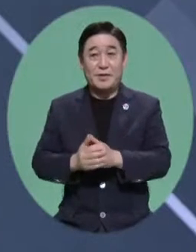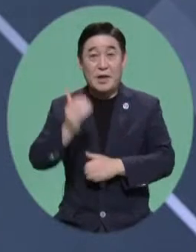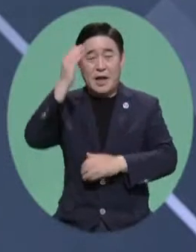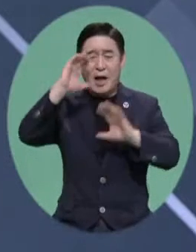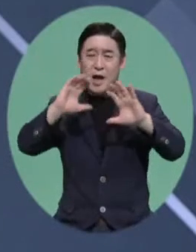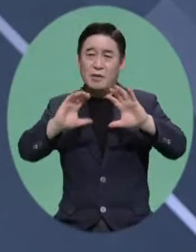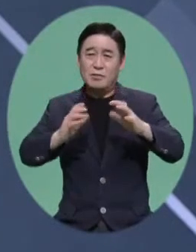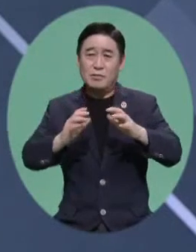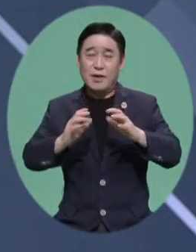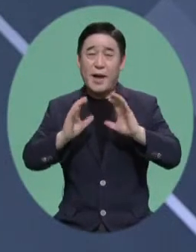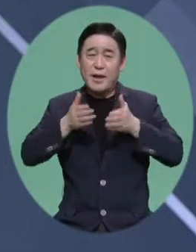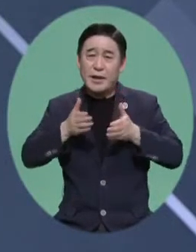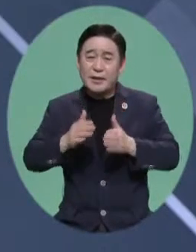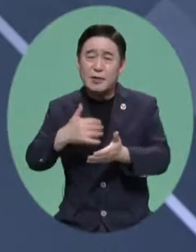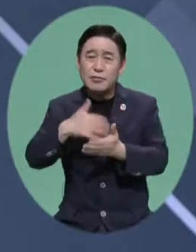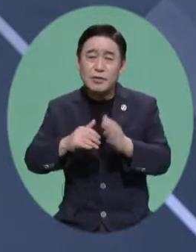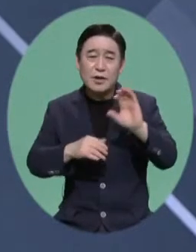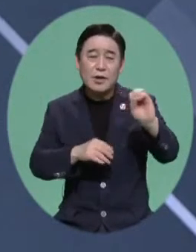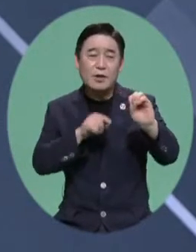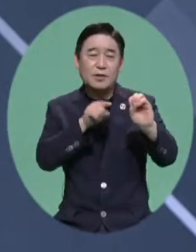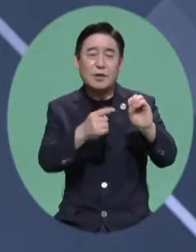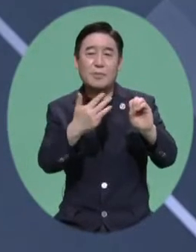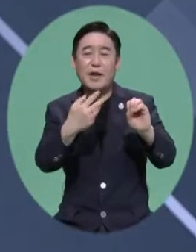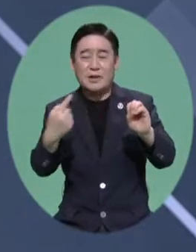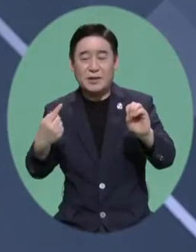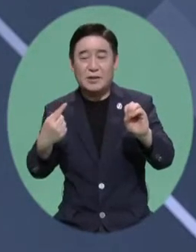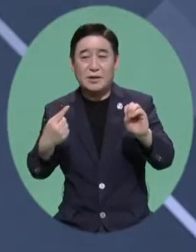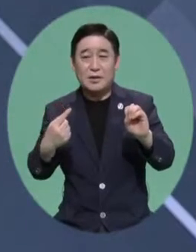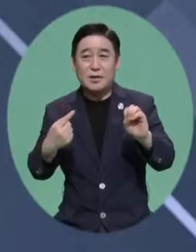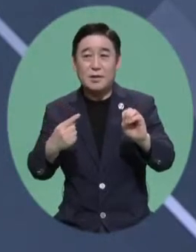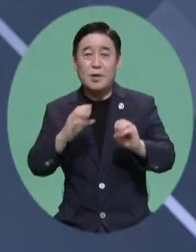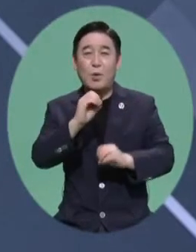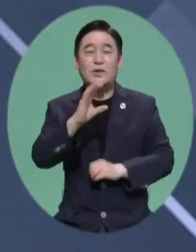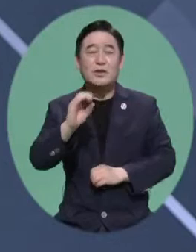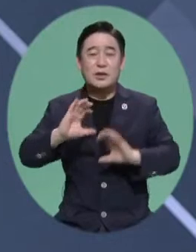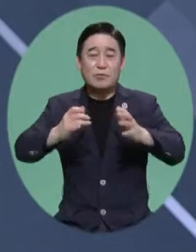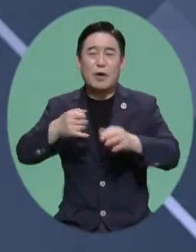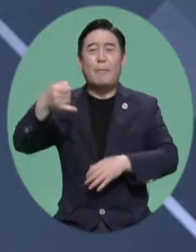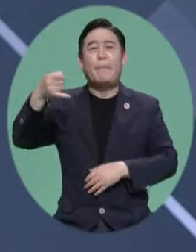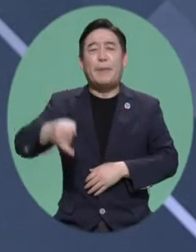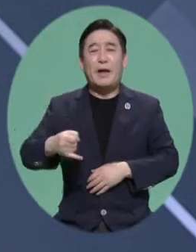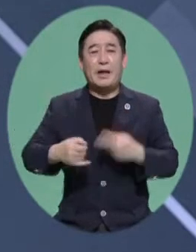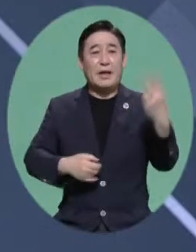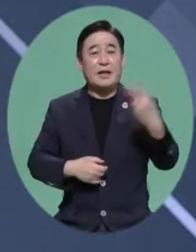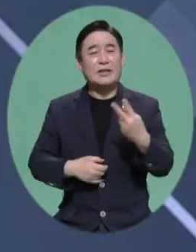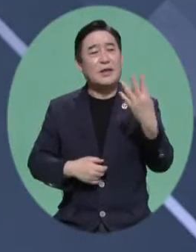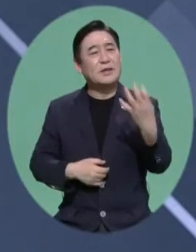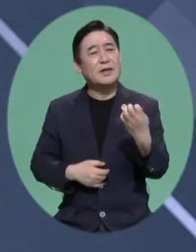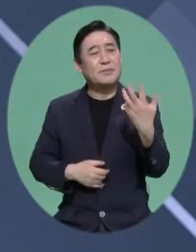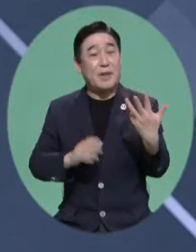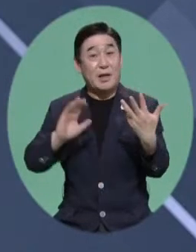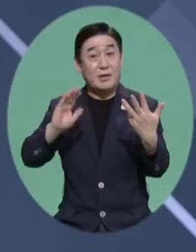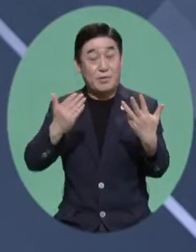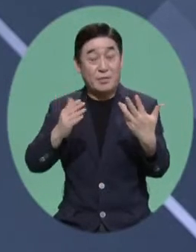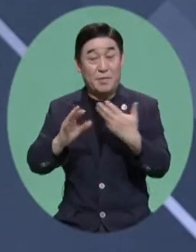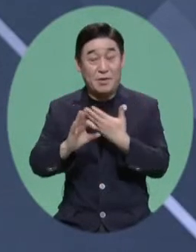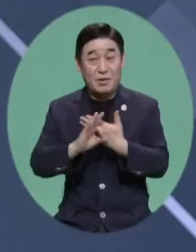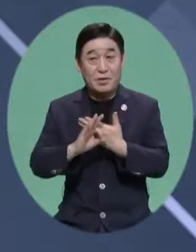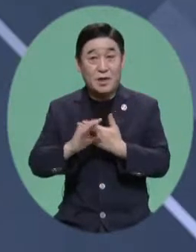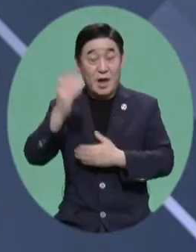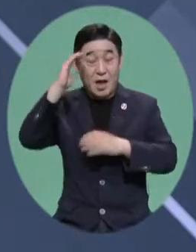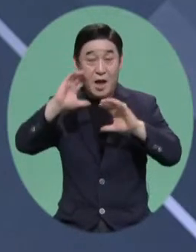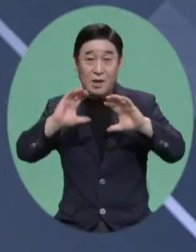대한민국의 출생률이 0점 파비오 이스 6 국가 꼴찌 입니다 그리고 또 2048 년이 되면